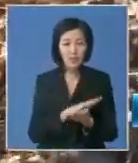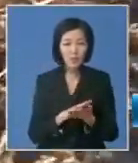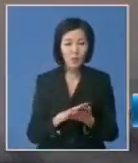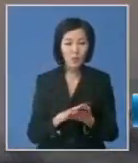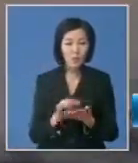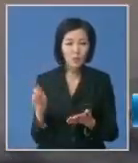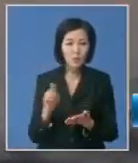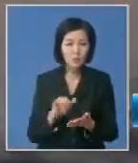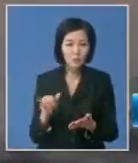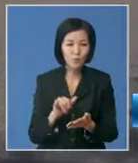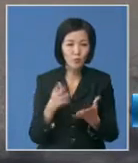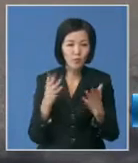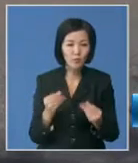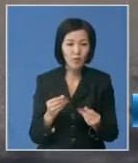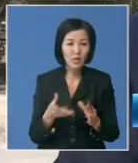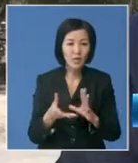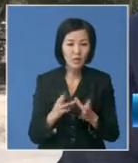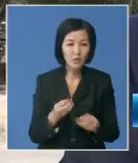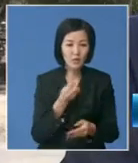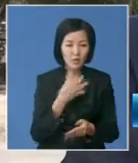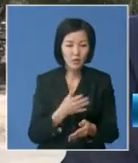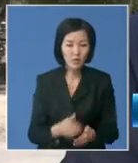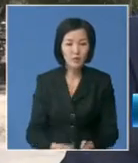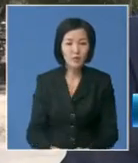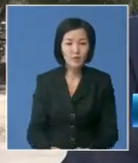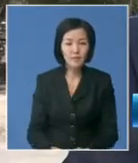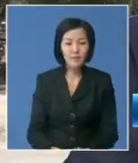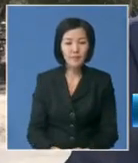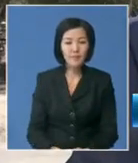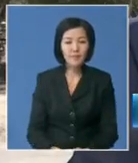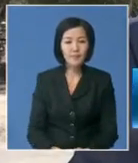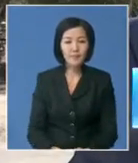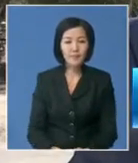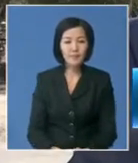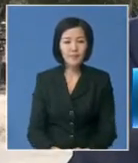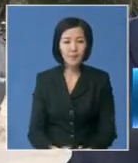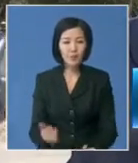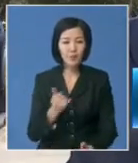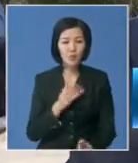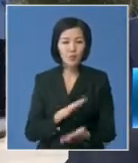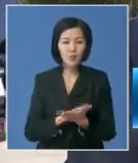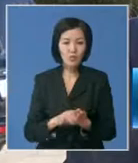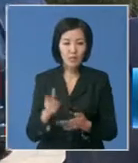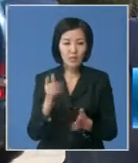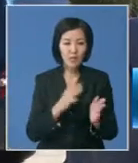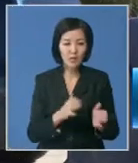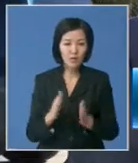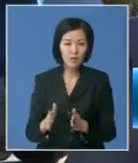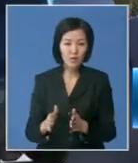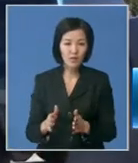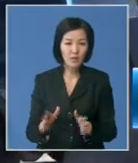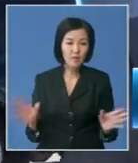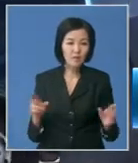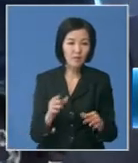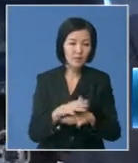еженедельного труда на лицо таза и ножи скачай удар алан алда у нас чисто и аккуратно всем селом дружно в